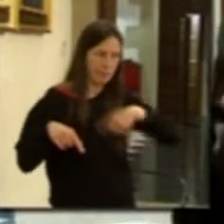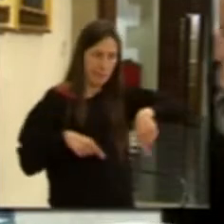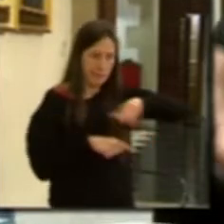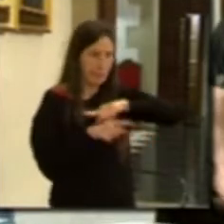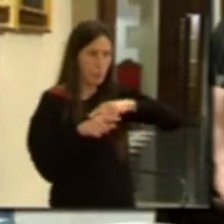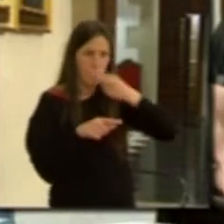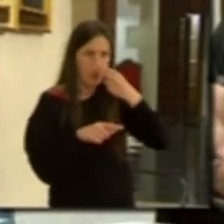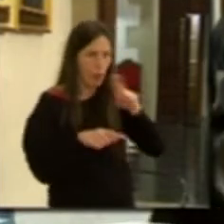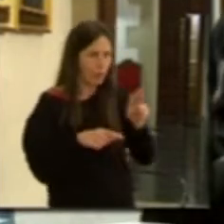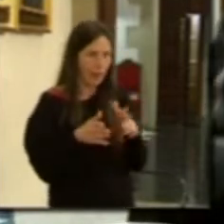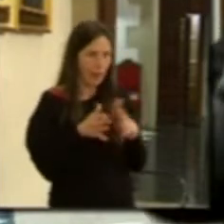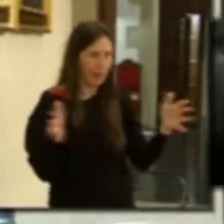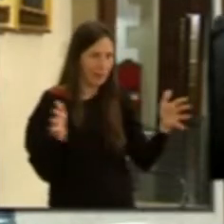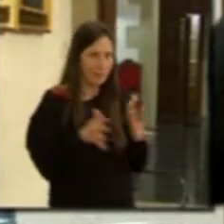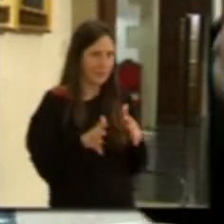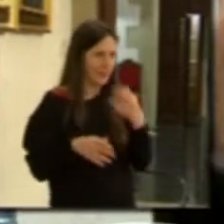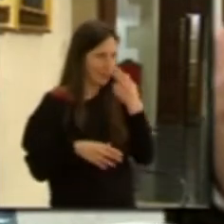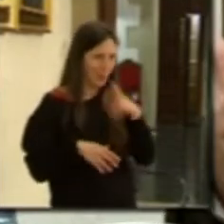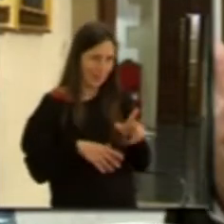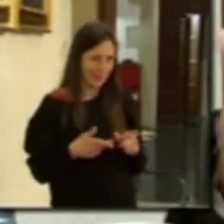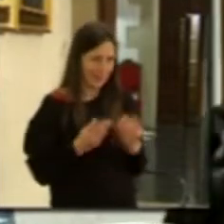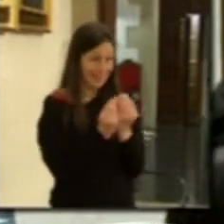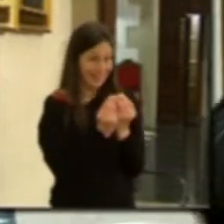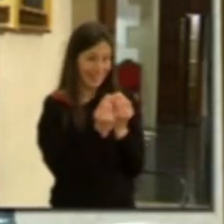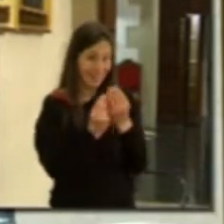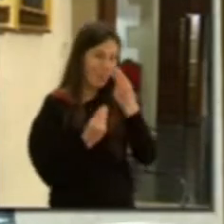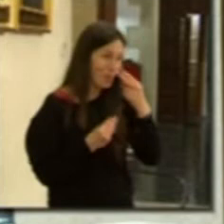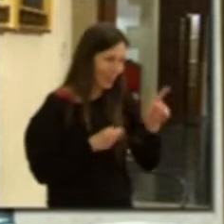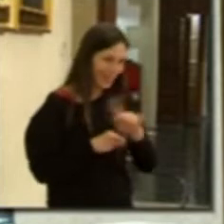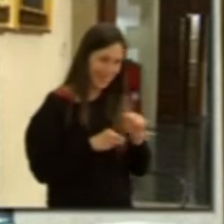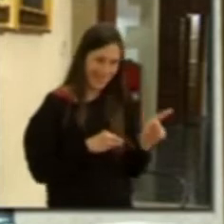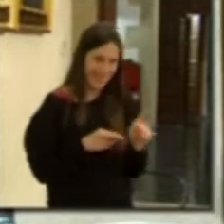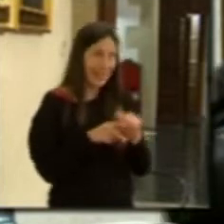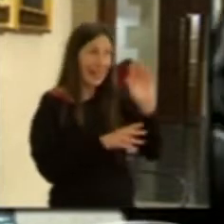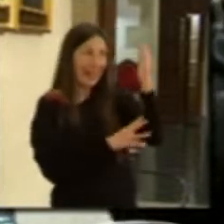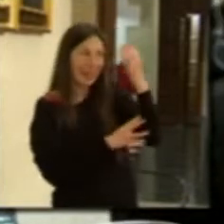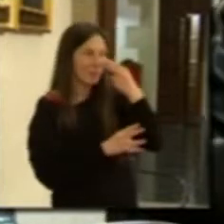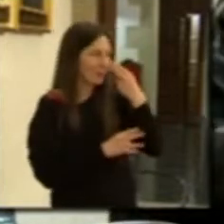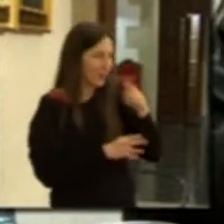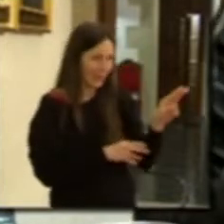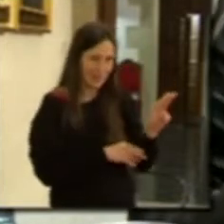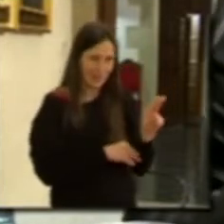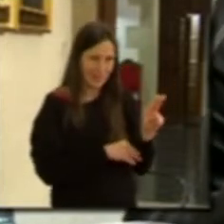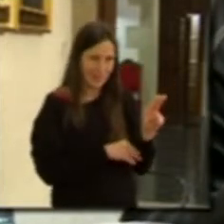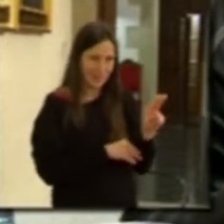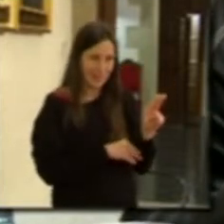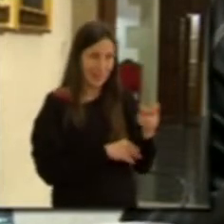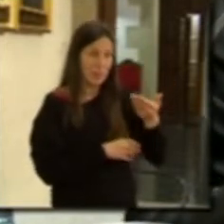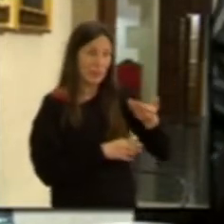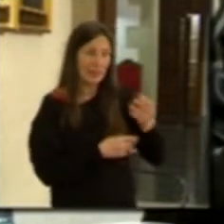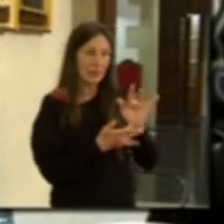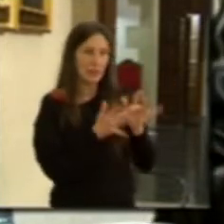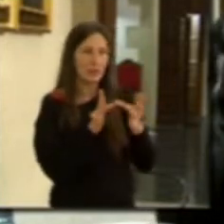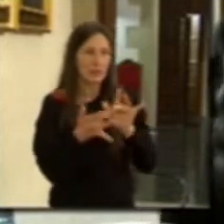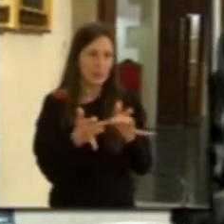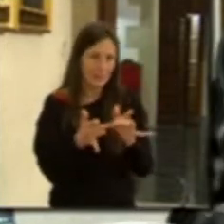ciutat no era l'explicació, la densitat tampoc, el clima tampoc, era la connectivitat de les ciutats, perquè